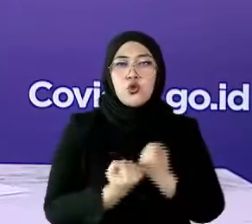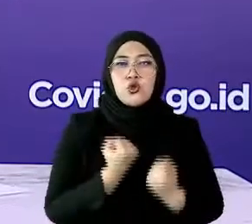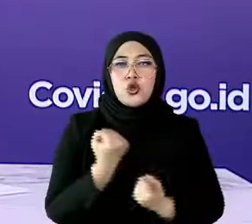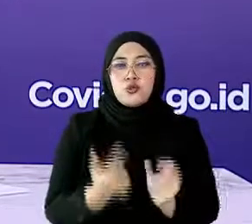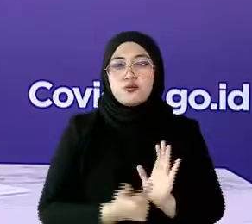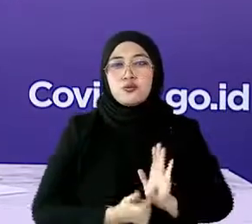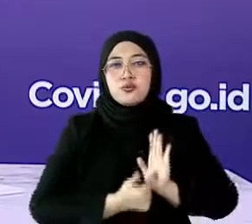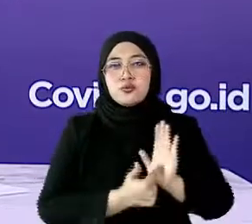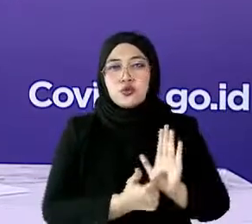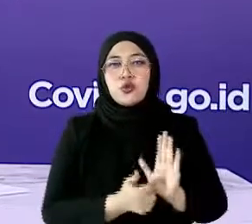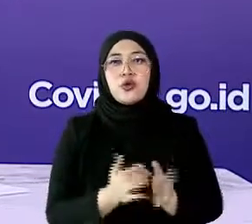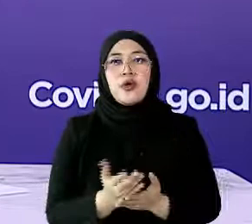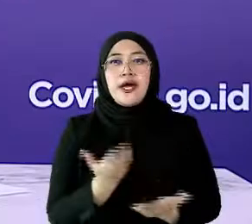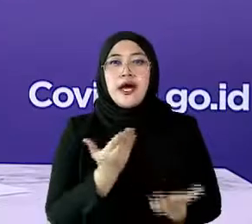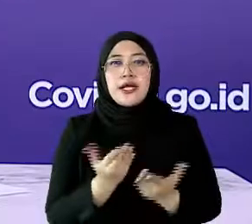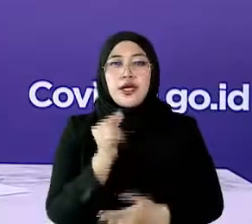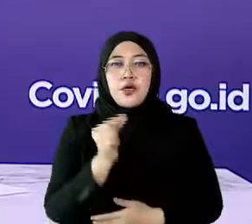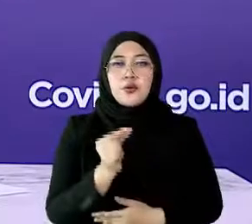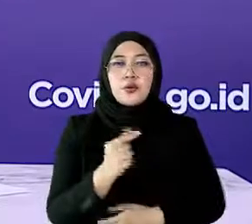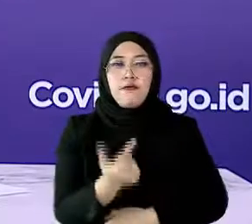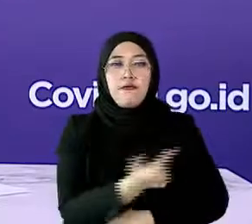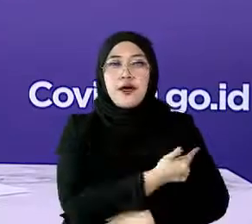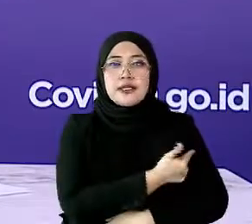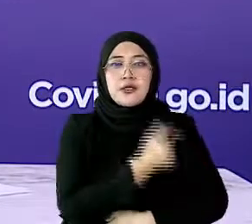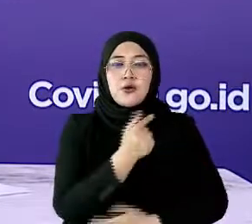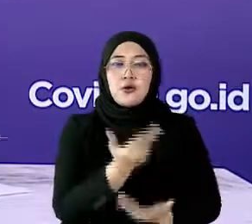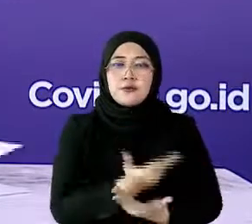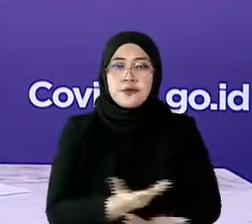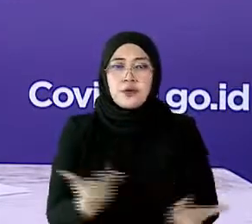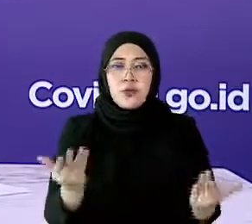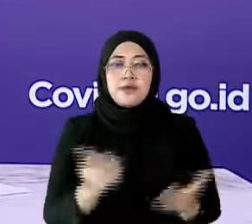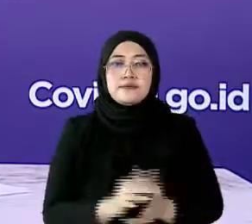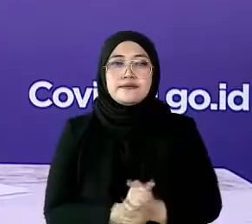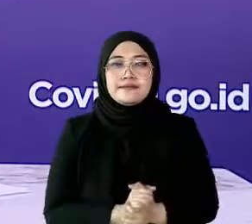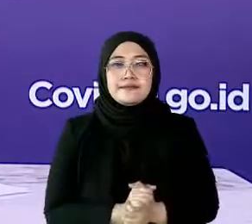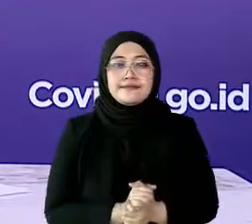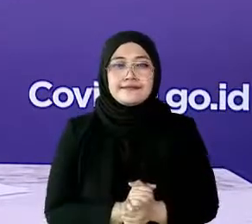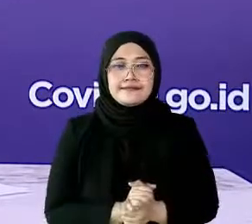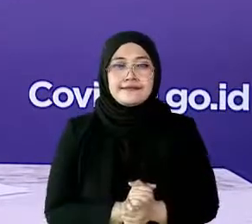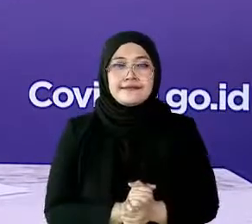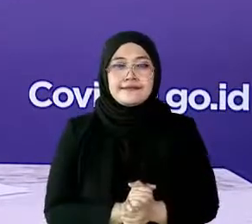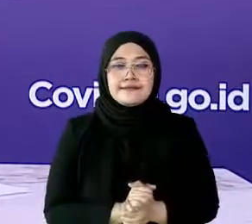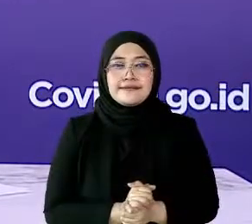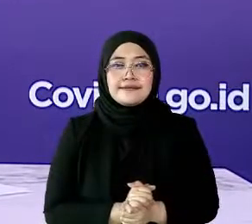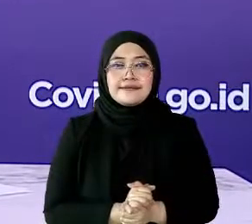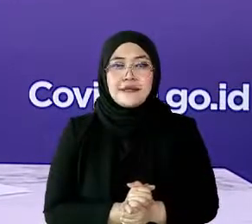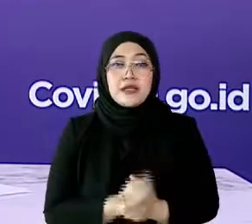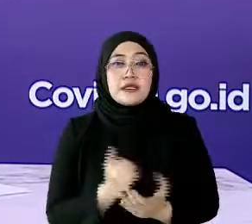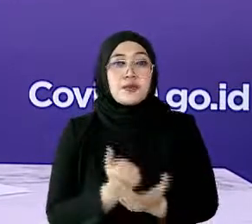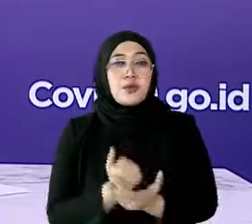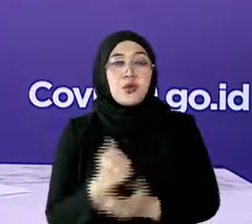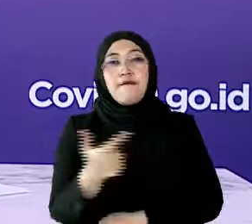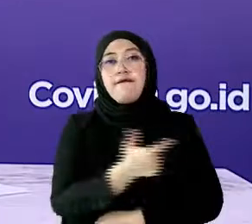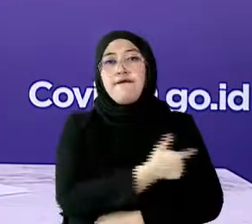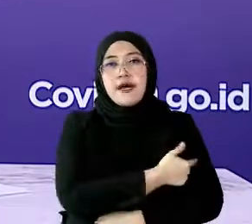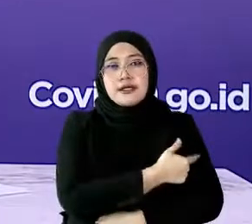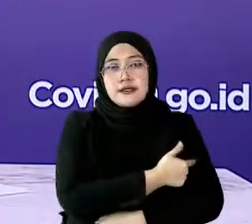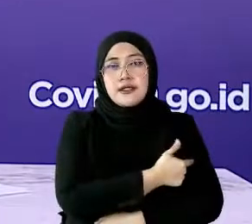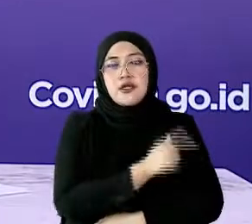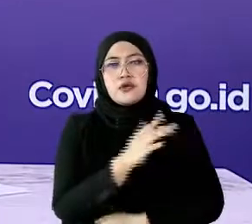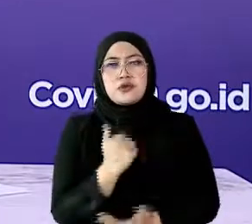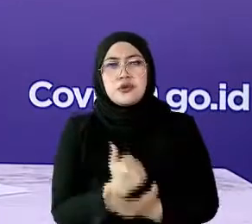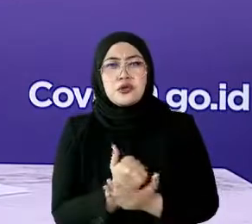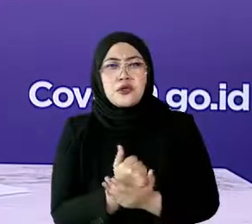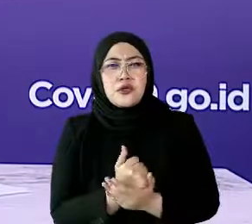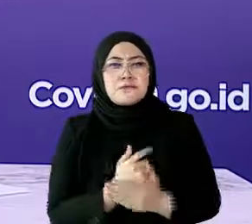mewujudkan keadilan vaksin bagi semua selanjutnya saya juga ingin menekankan bahwa vaksin akan